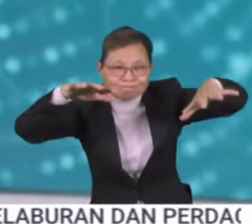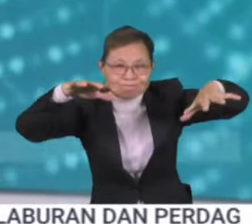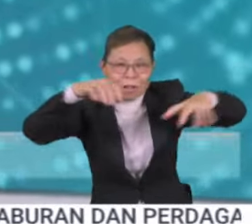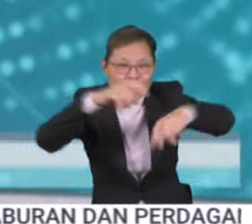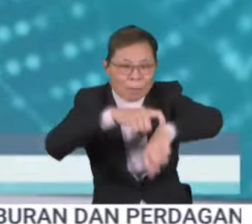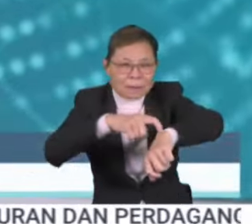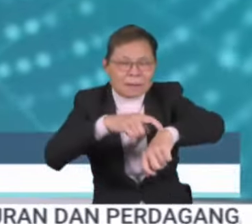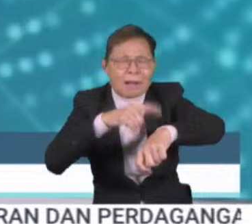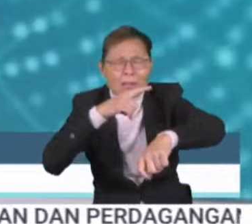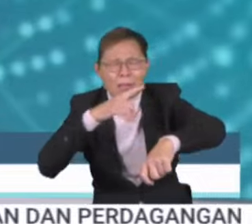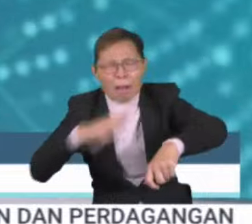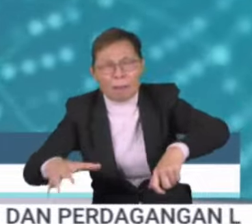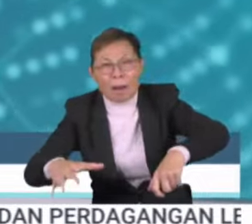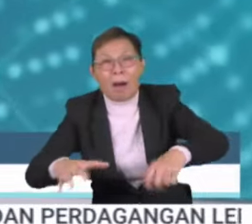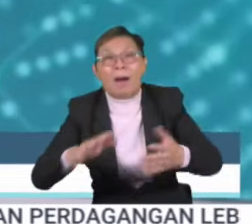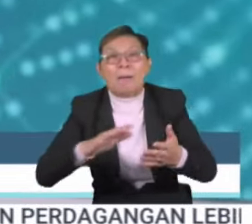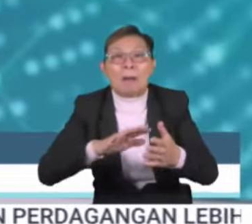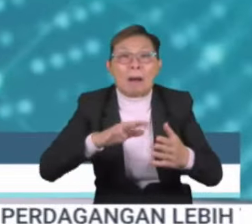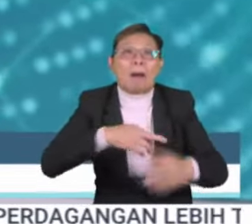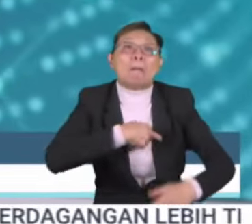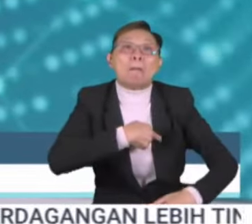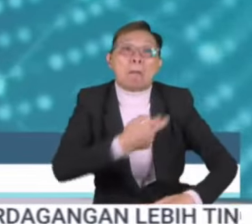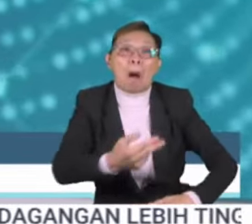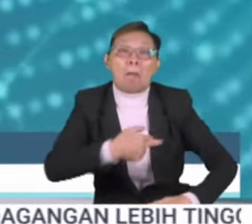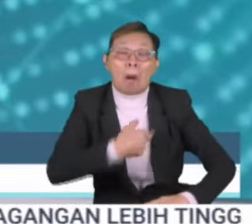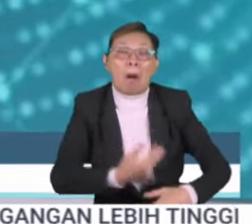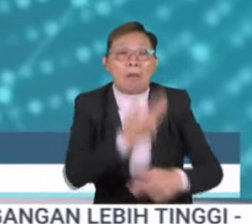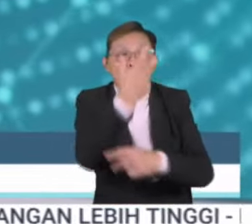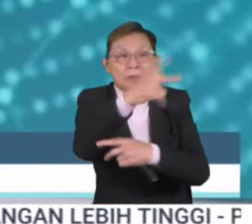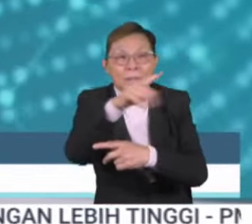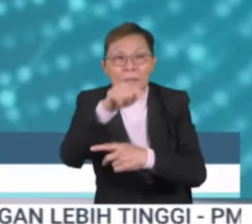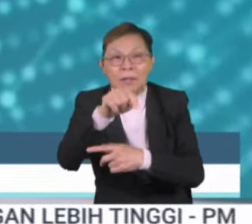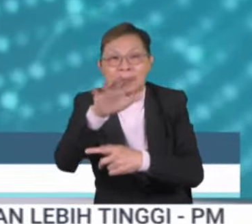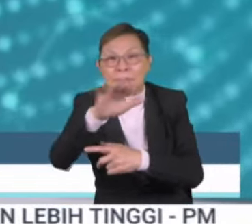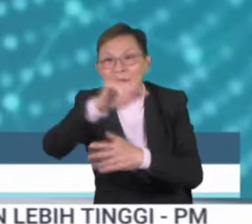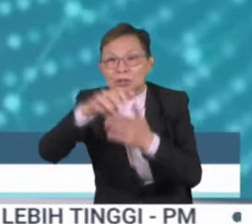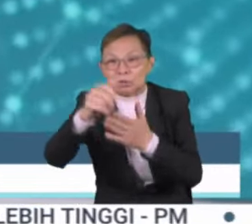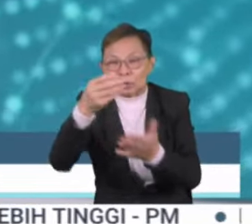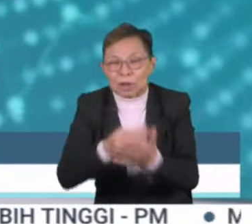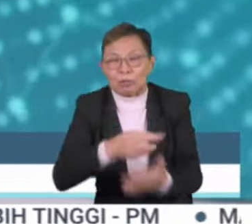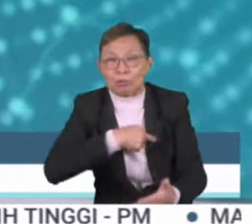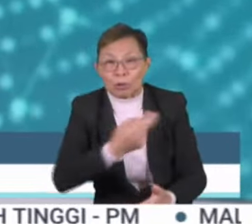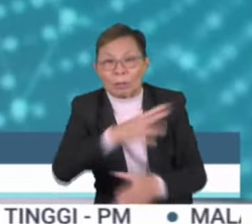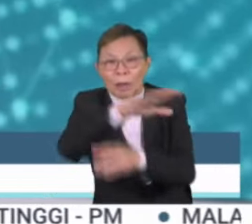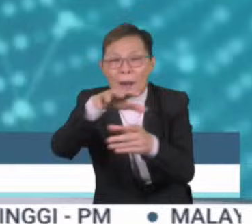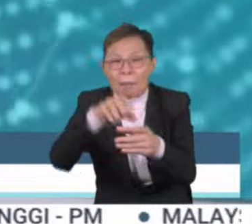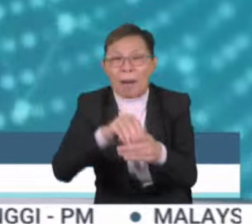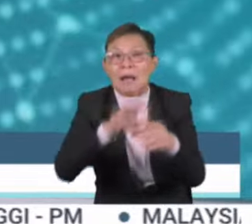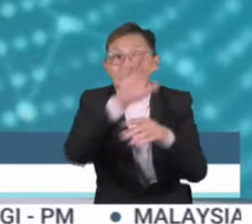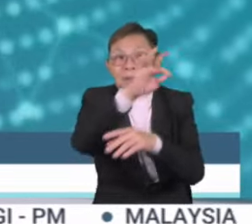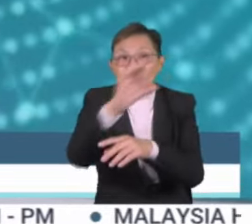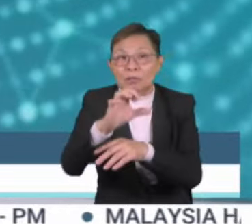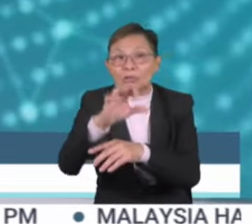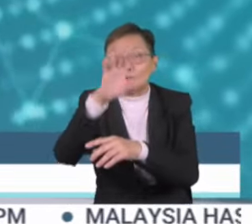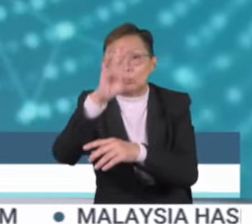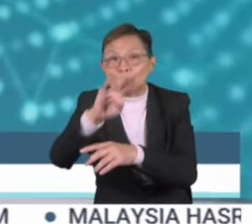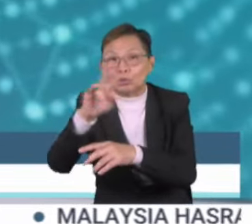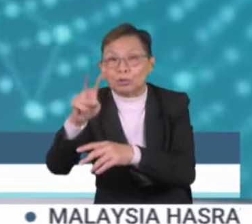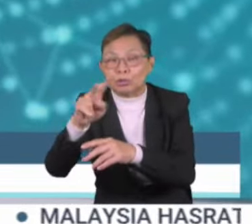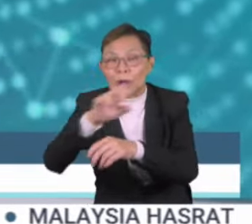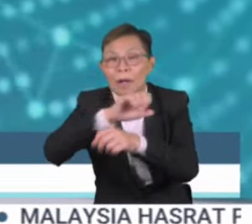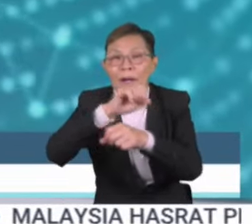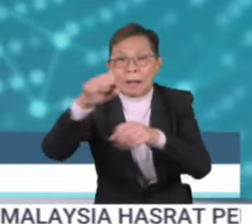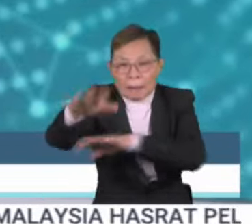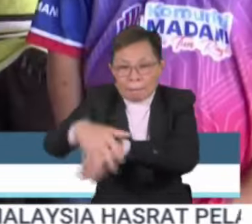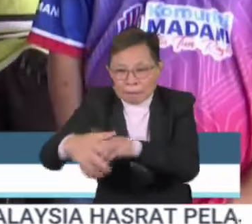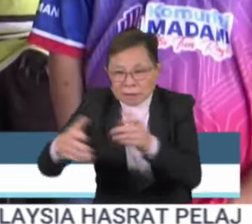dalam tempoh lama yang mengakibatkan kerugian kira-kira RM13.5 juta melibatkan 972 pesawah.